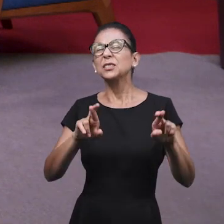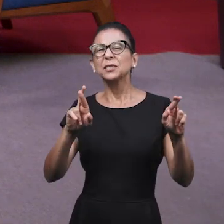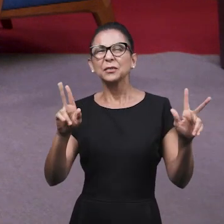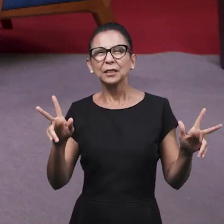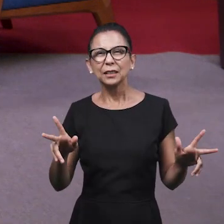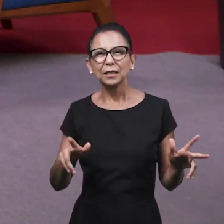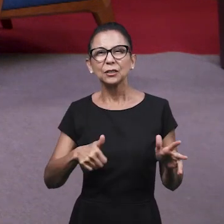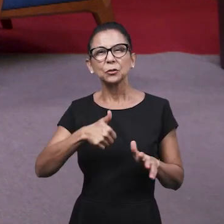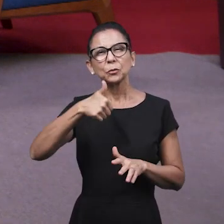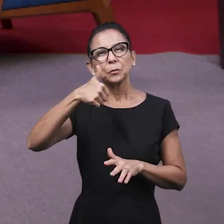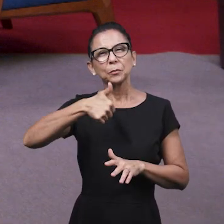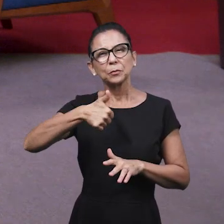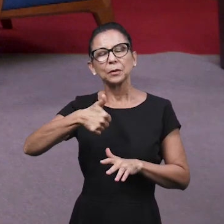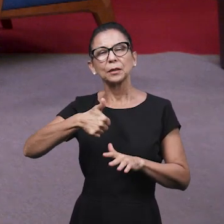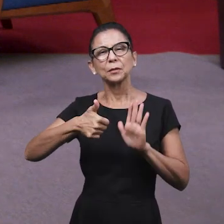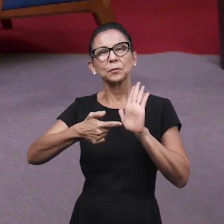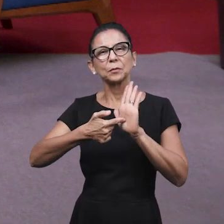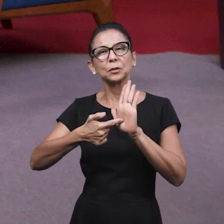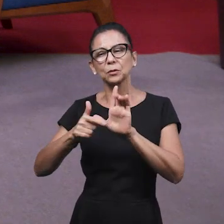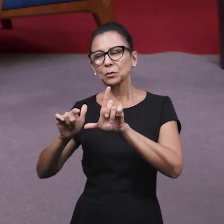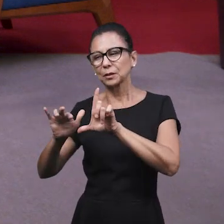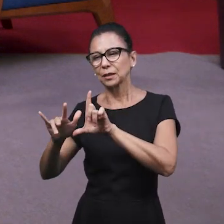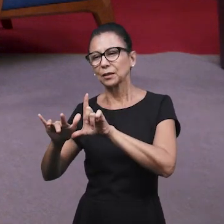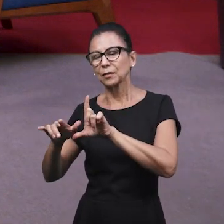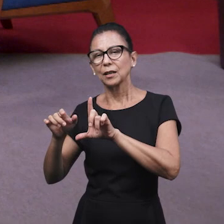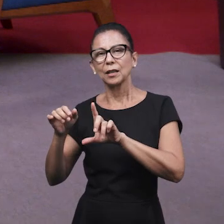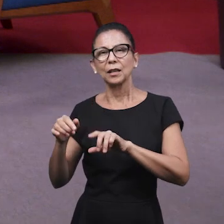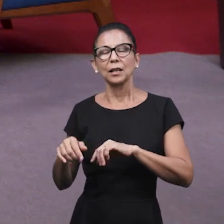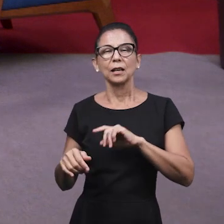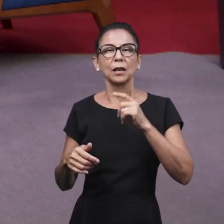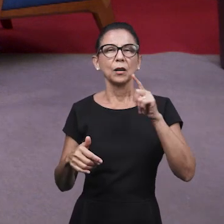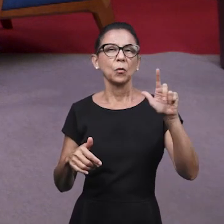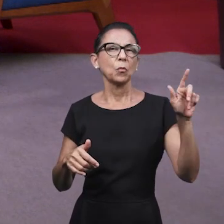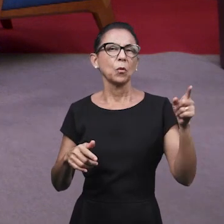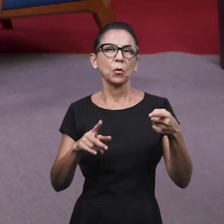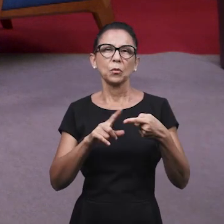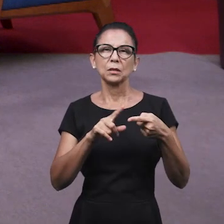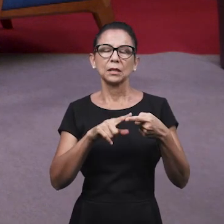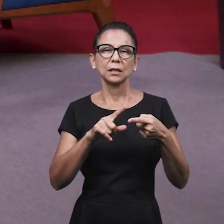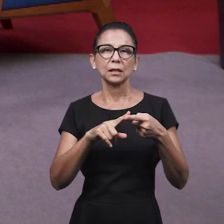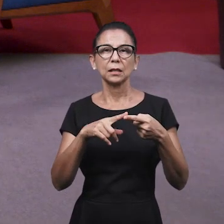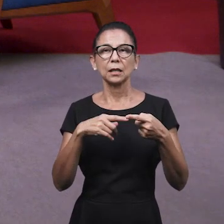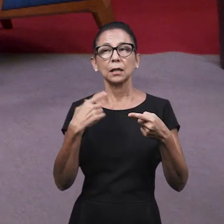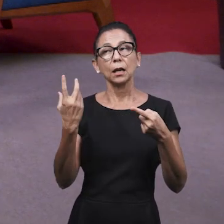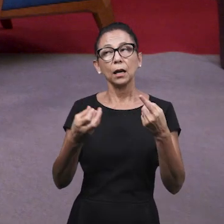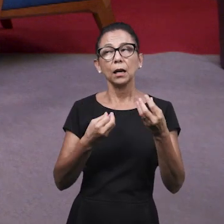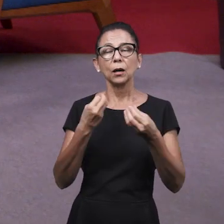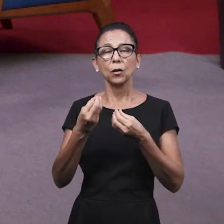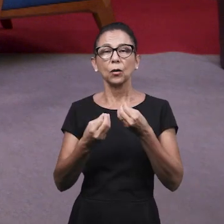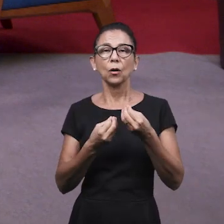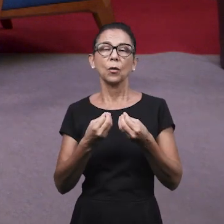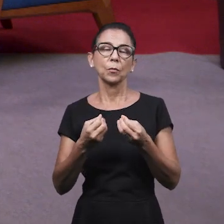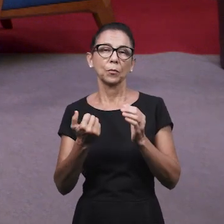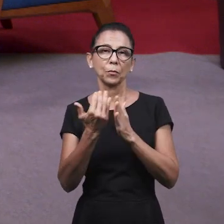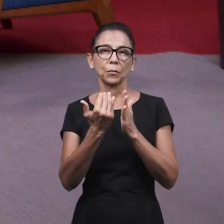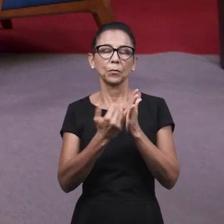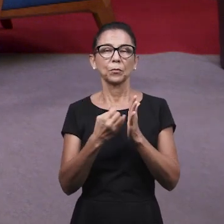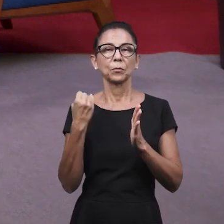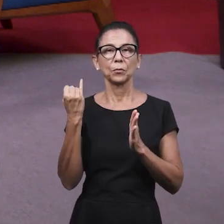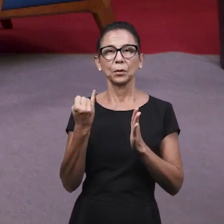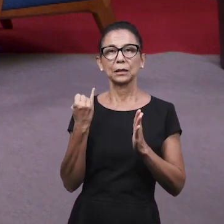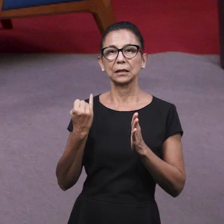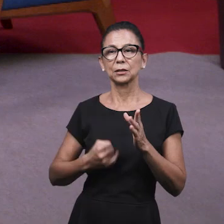Celui-là, c'est pour parler sur la programmation. Celui-ci, c'est pour contribuer avec une thématique que nous allons aborder à la prochaine